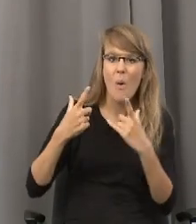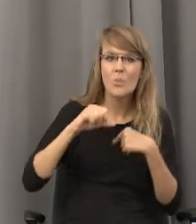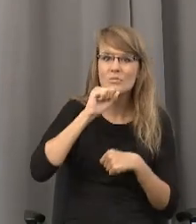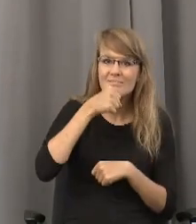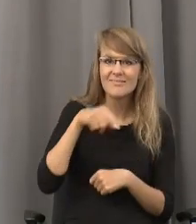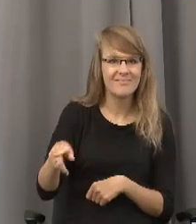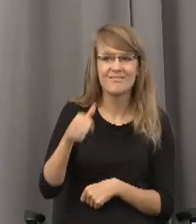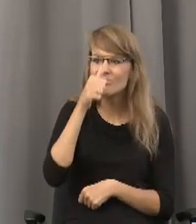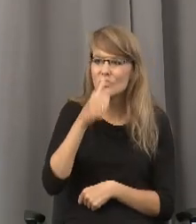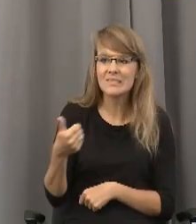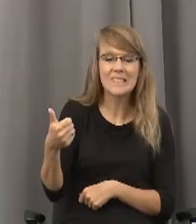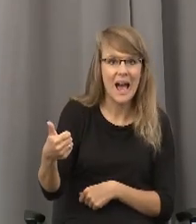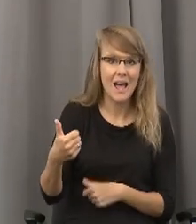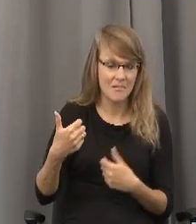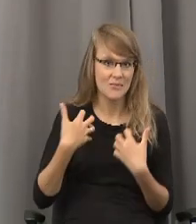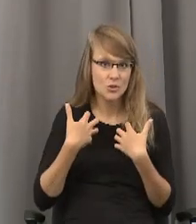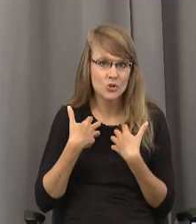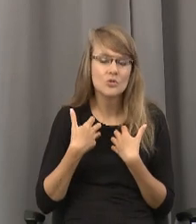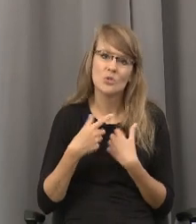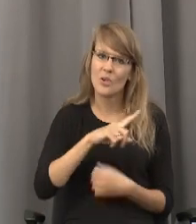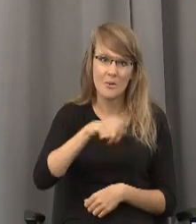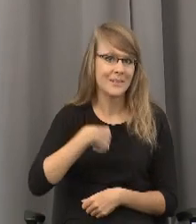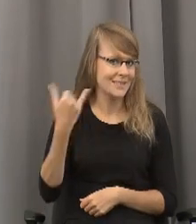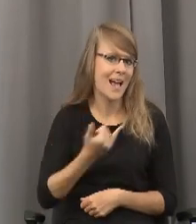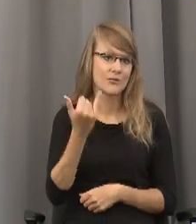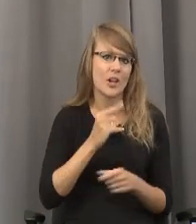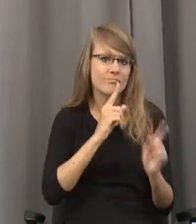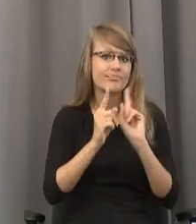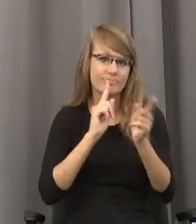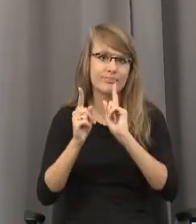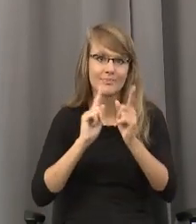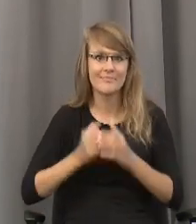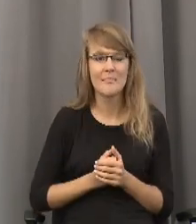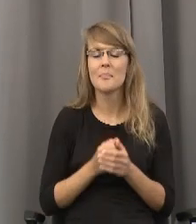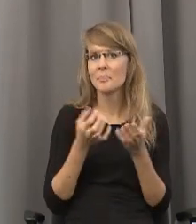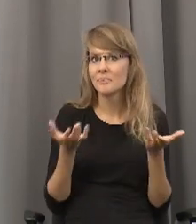można powiedzieć, zawsze nam towarzyszy. To jest ten moment, kiedy